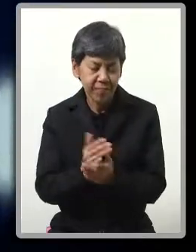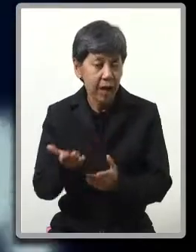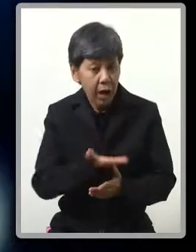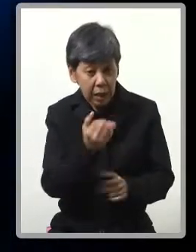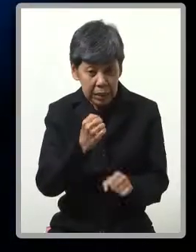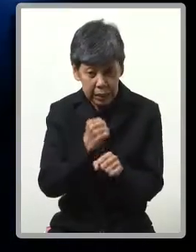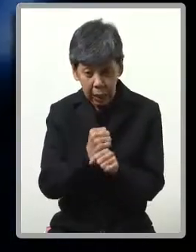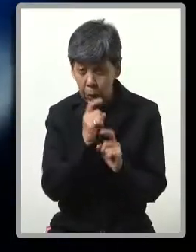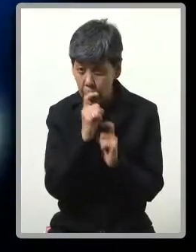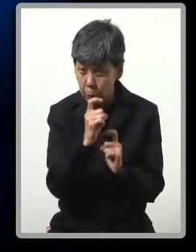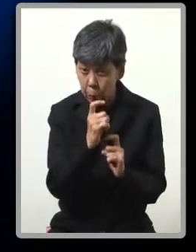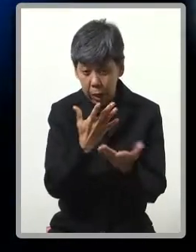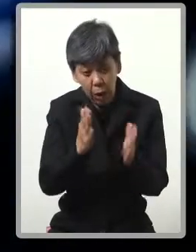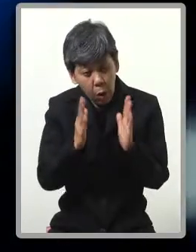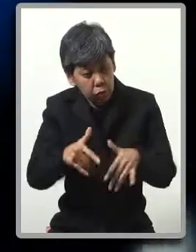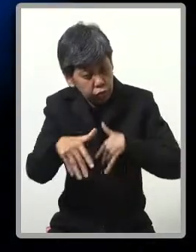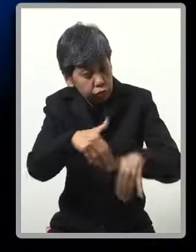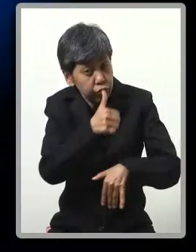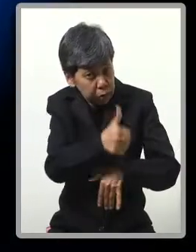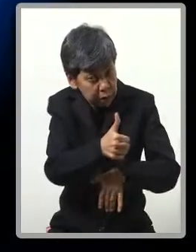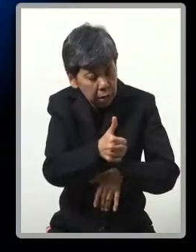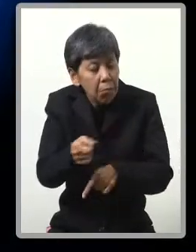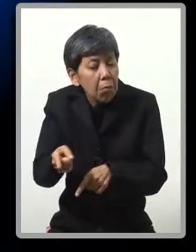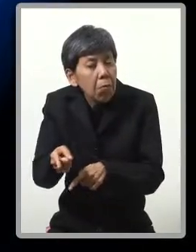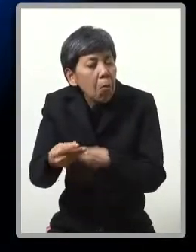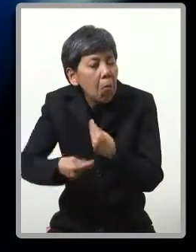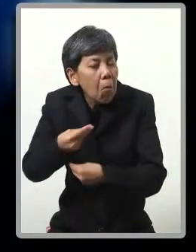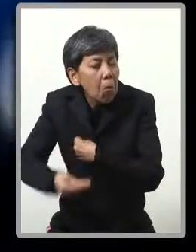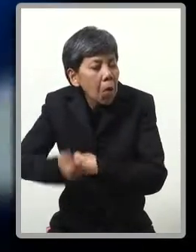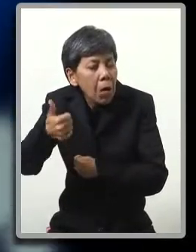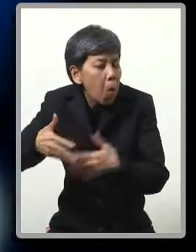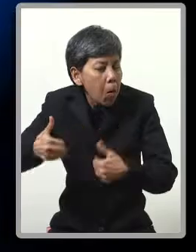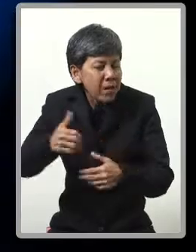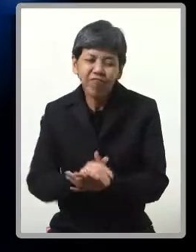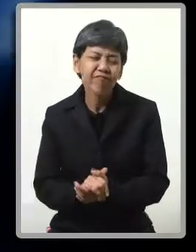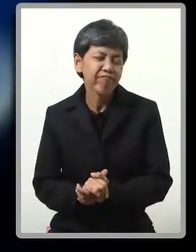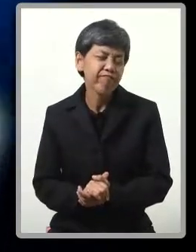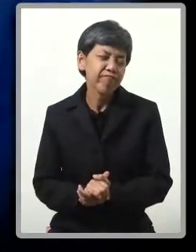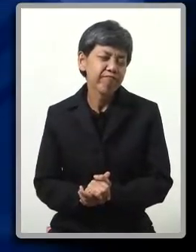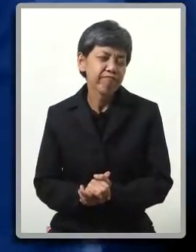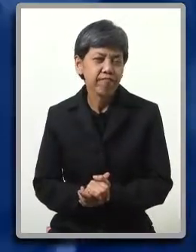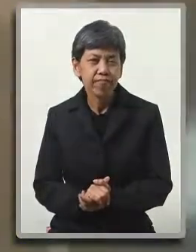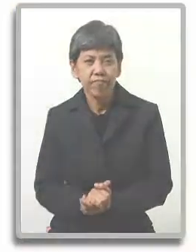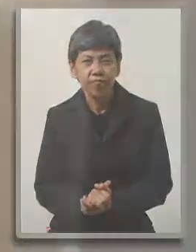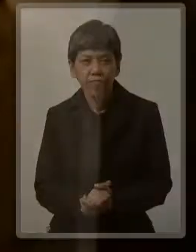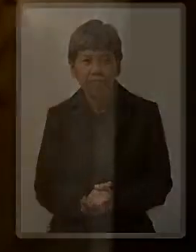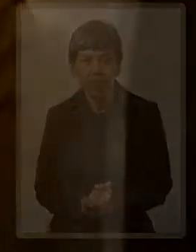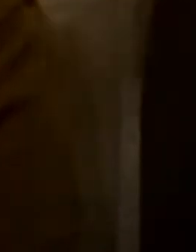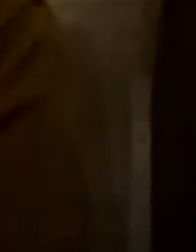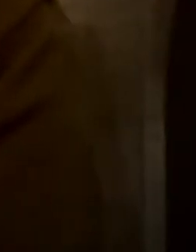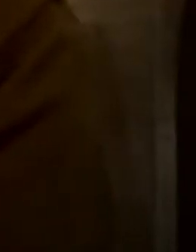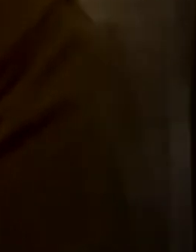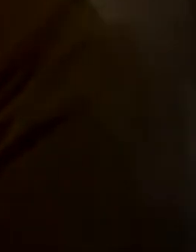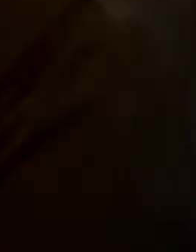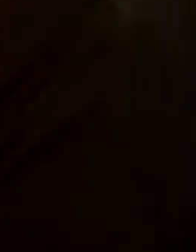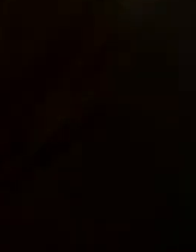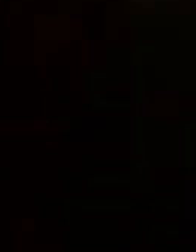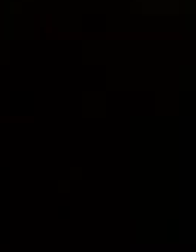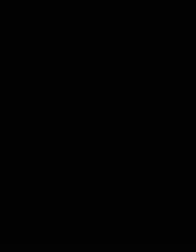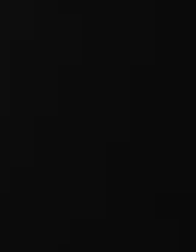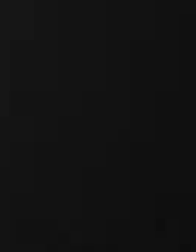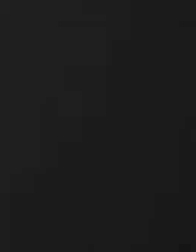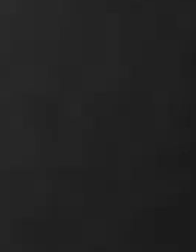ครับคุณจะเอาความปลอดภัยของคนในถนนกับธุรกิจคุณผมรับไม่ได้